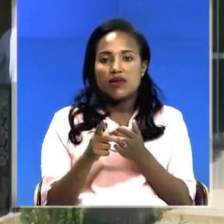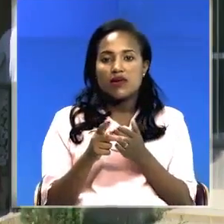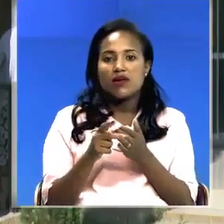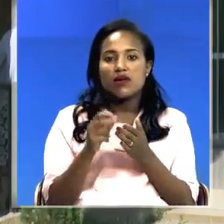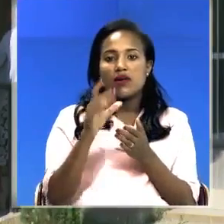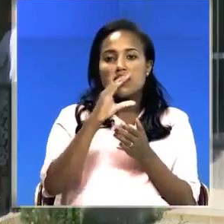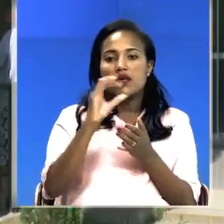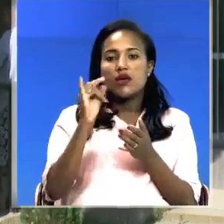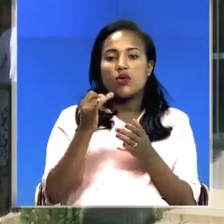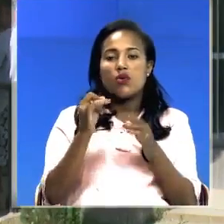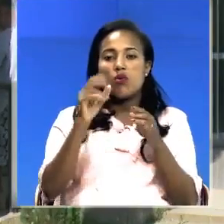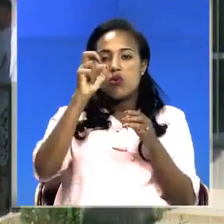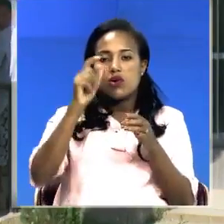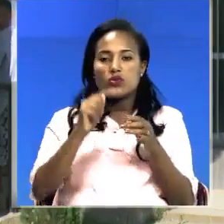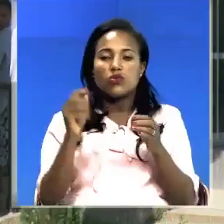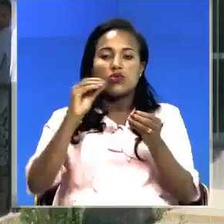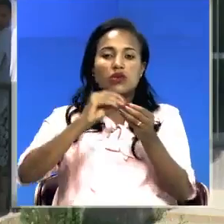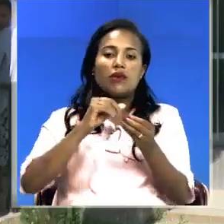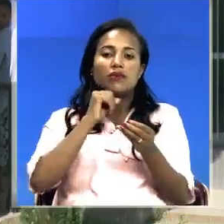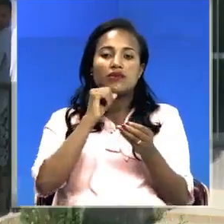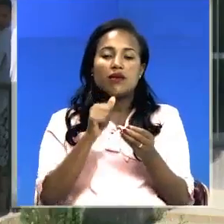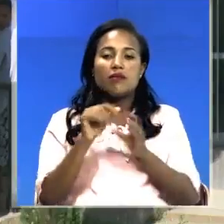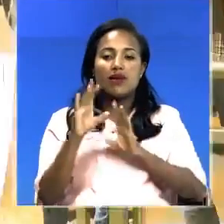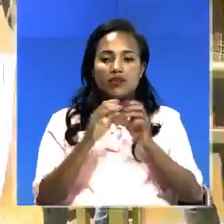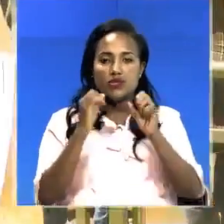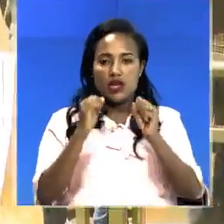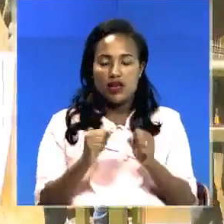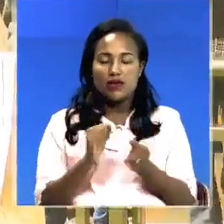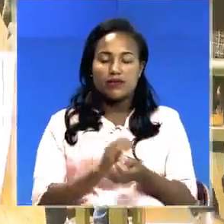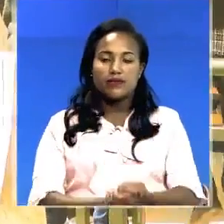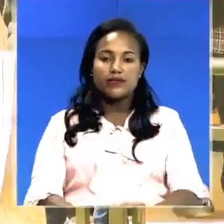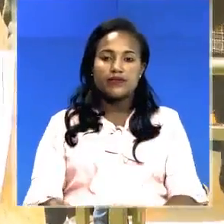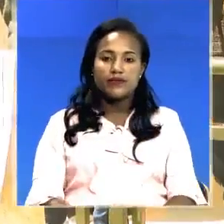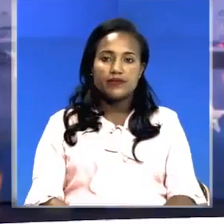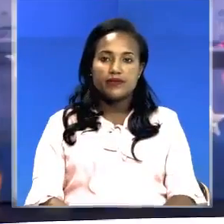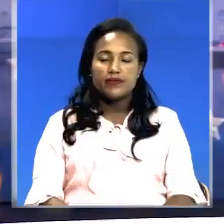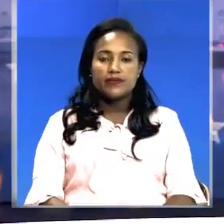እንዳይጠራቀሙ የምናደርግበትን የአሰራር ስርዓት ዘርግተናል።